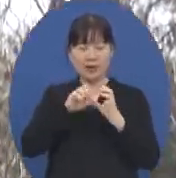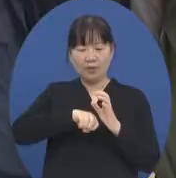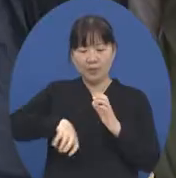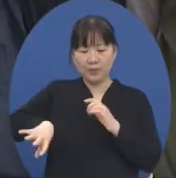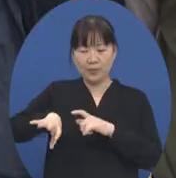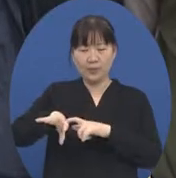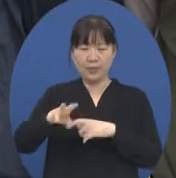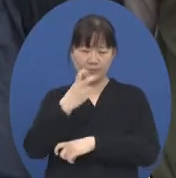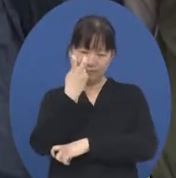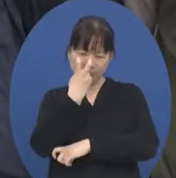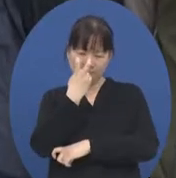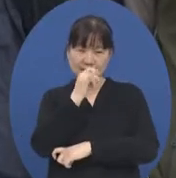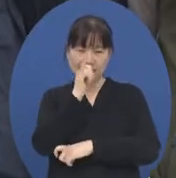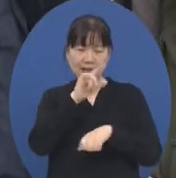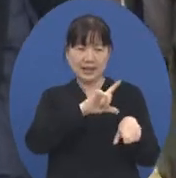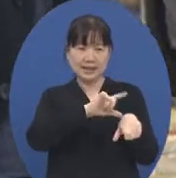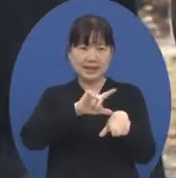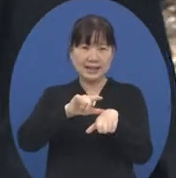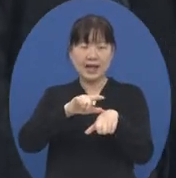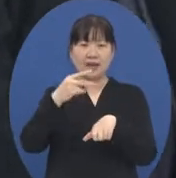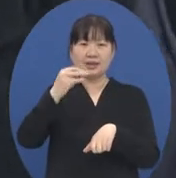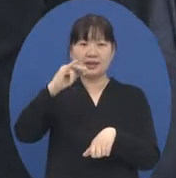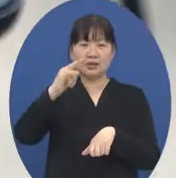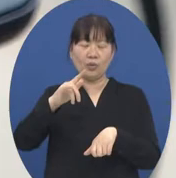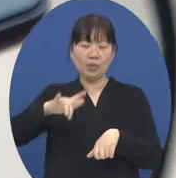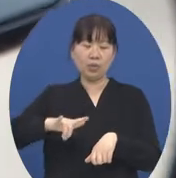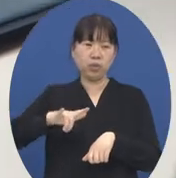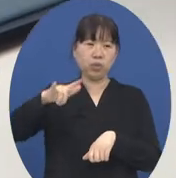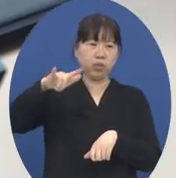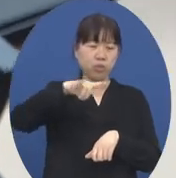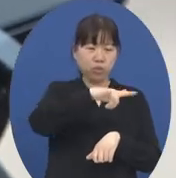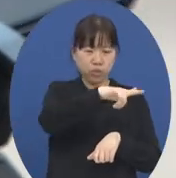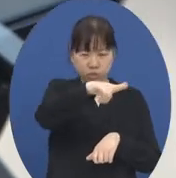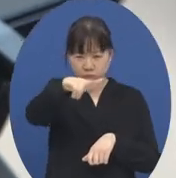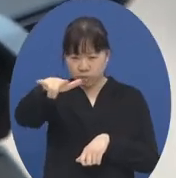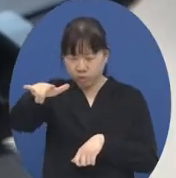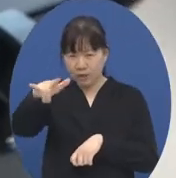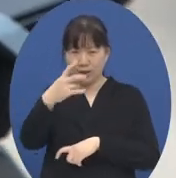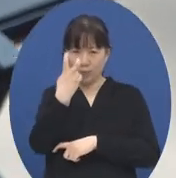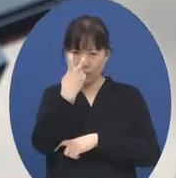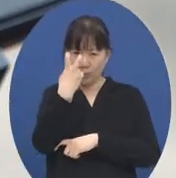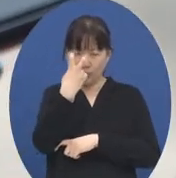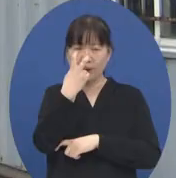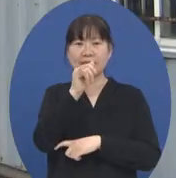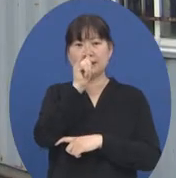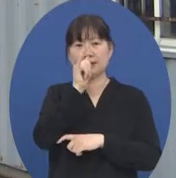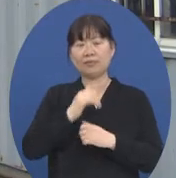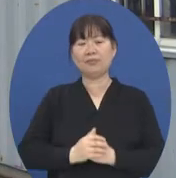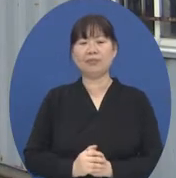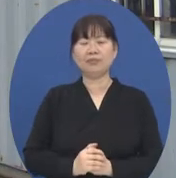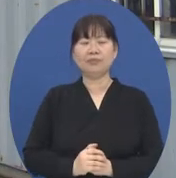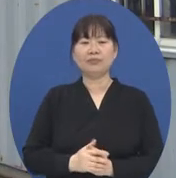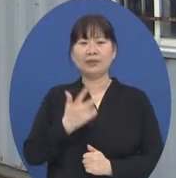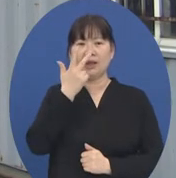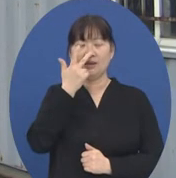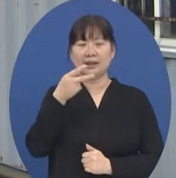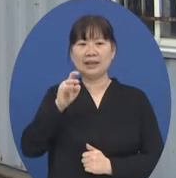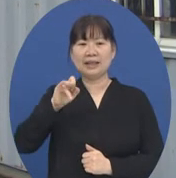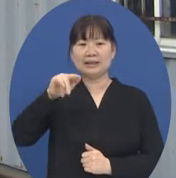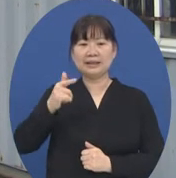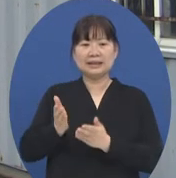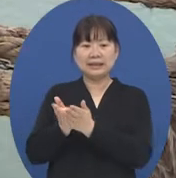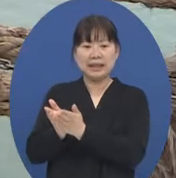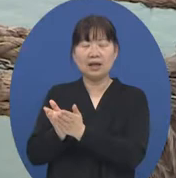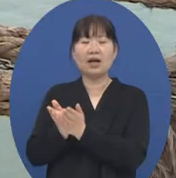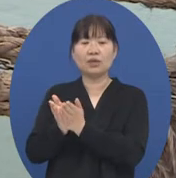진행됐습니다. 실시간으로 드론을 활용해 사업장 시설을 확인하는 방식으로 점검이 이뤄졌습니다. 평택 당진항은